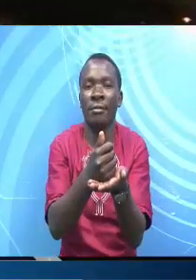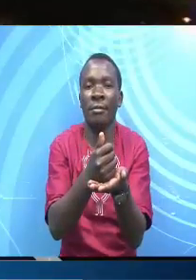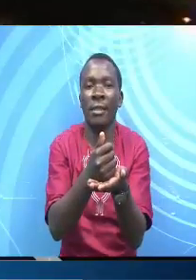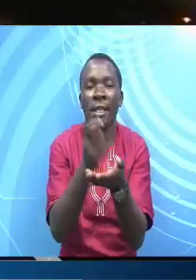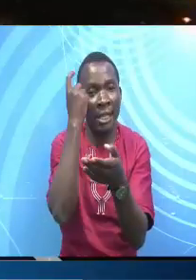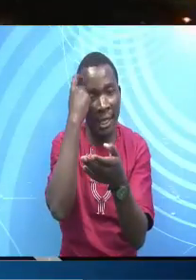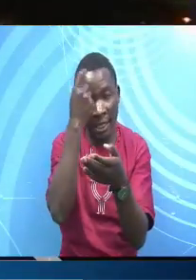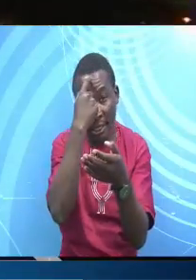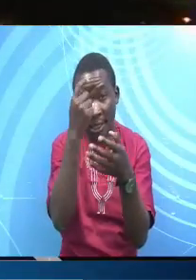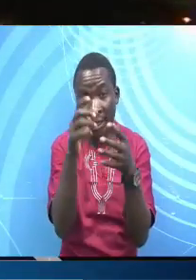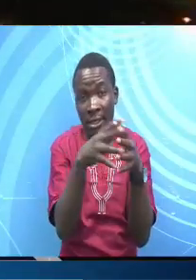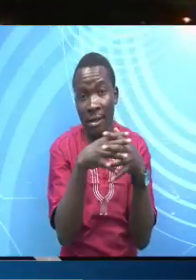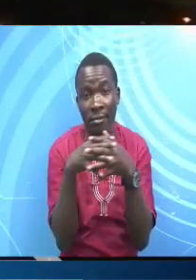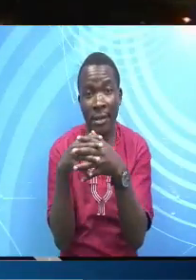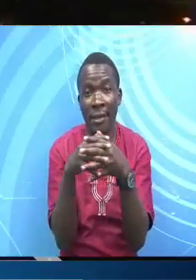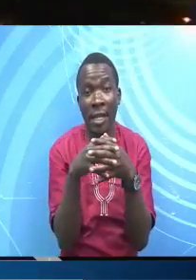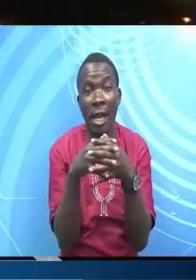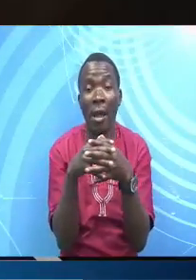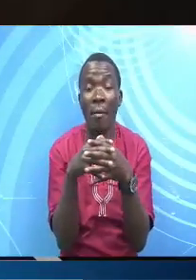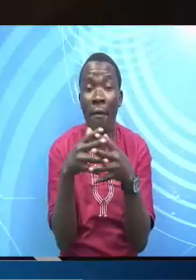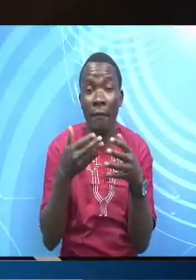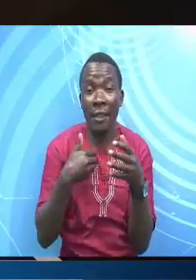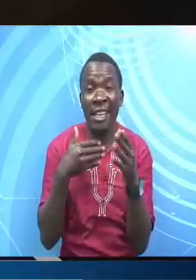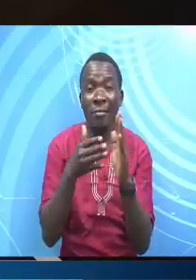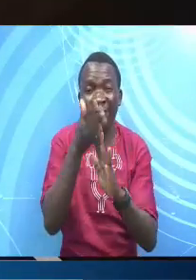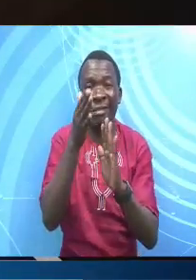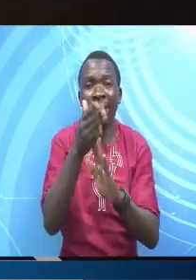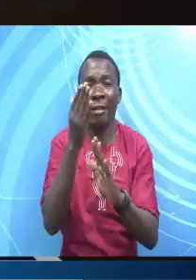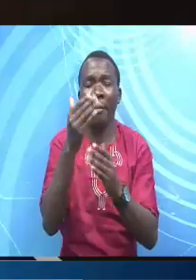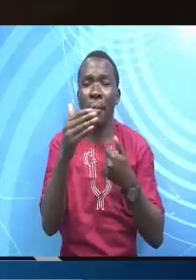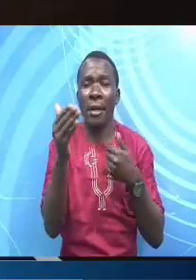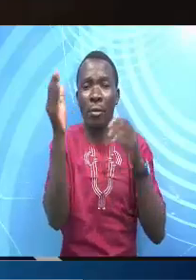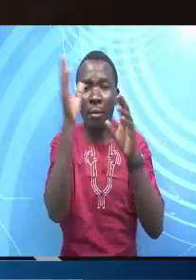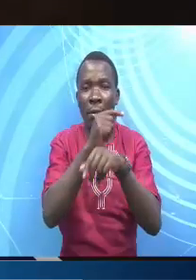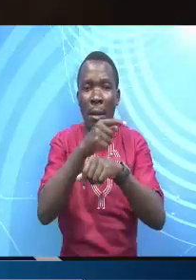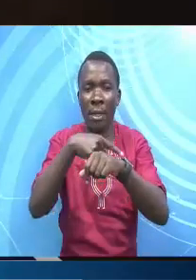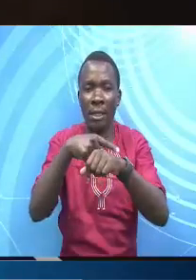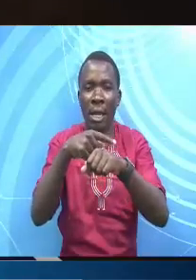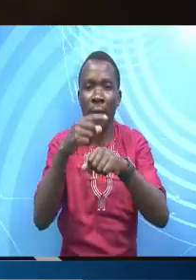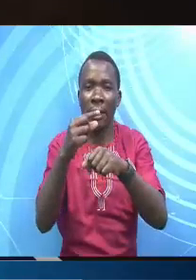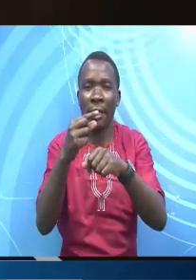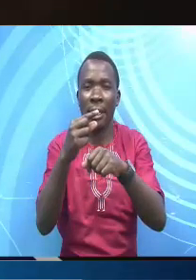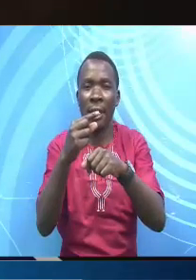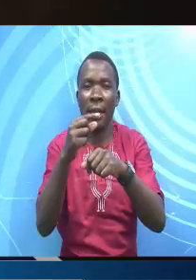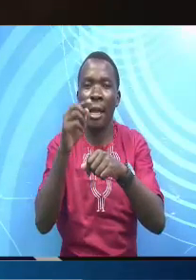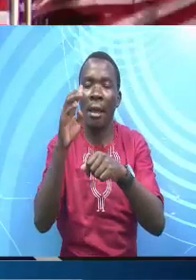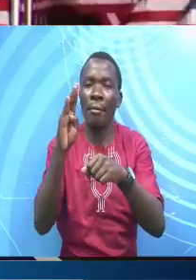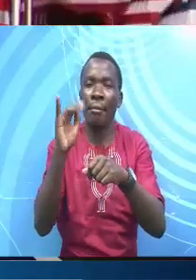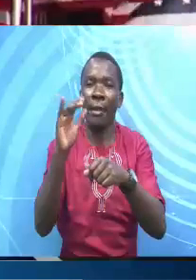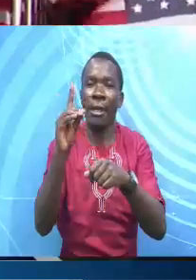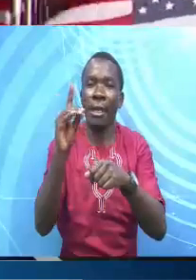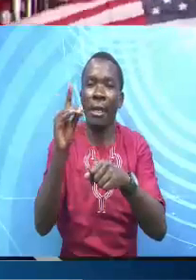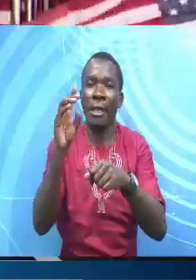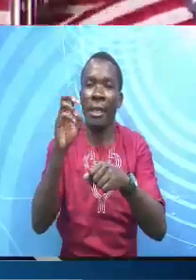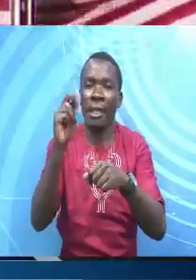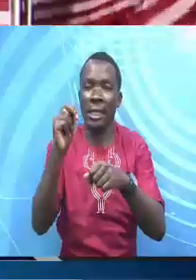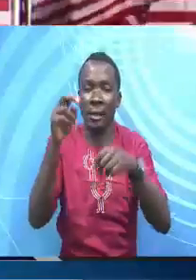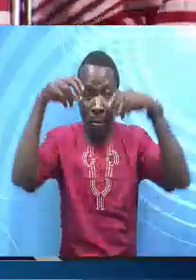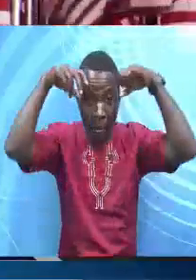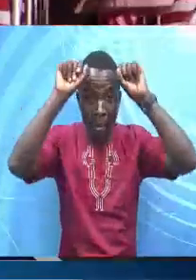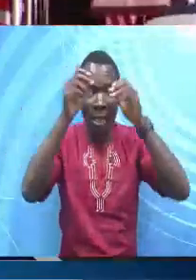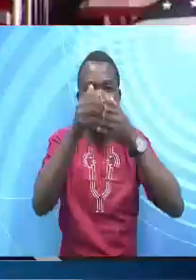Leta zunze ubumwe za Amerika bari ku gitutu gikomeye mbere y'uko habura amasaha make cyane ngo Joe Biden ahirire kuyobora iki gihugu, inyuma y'aho imitwe